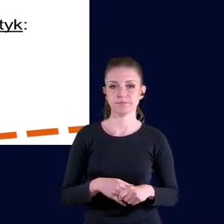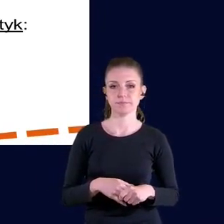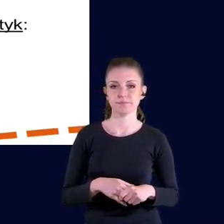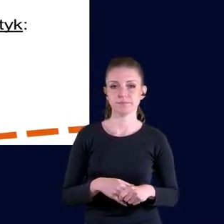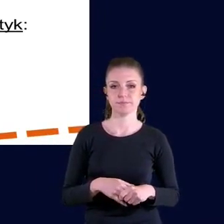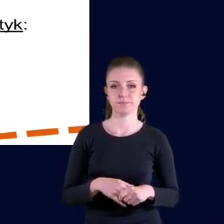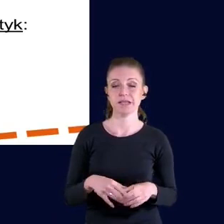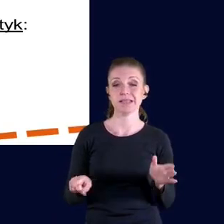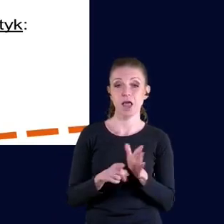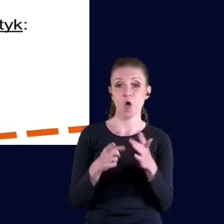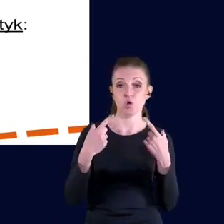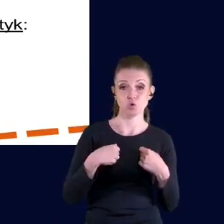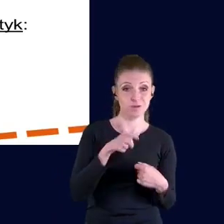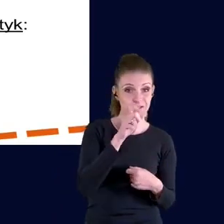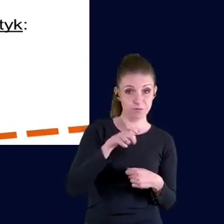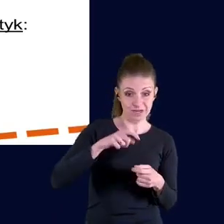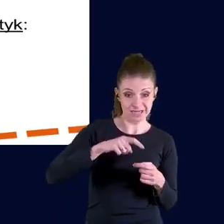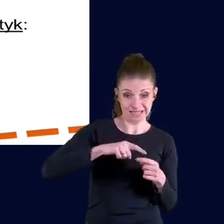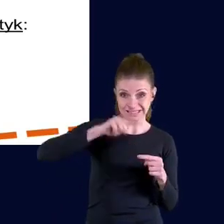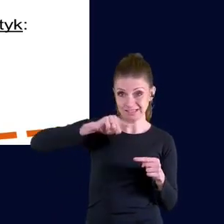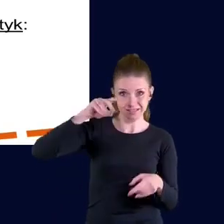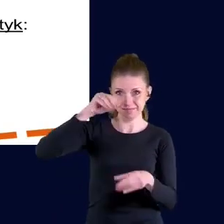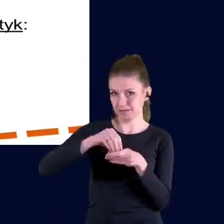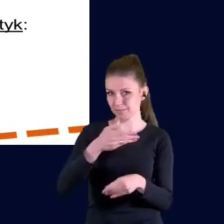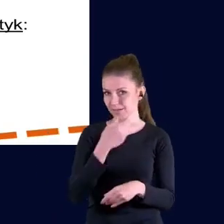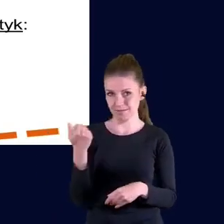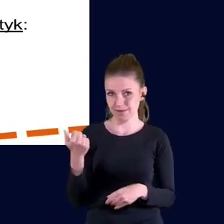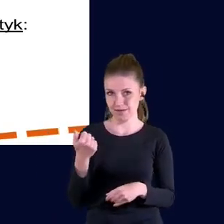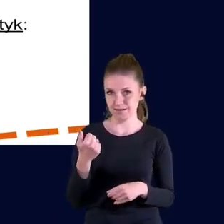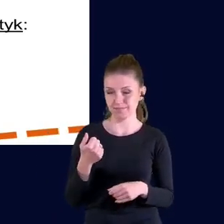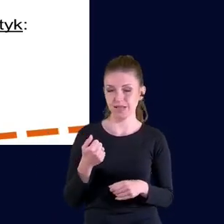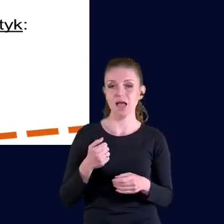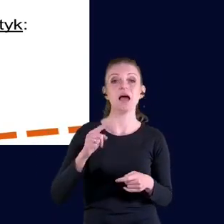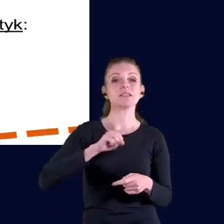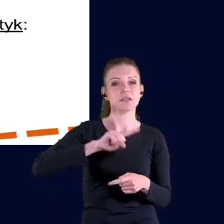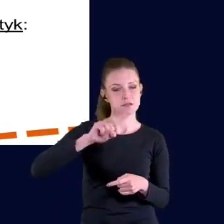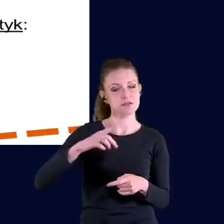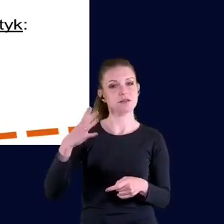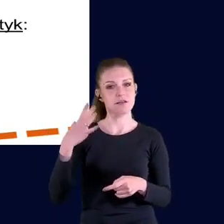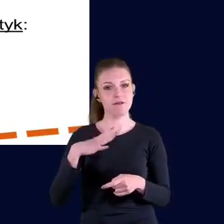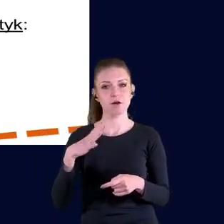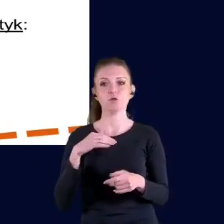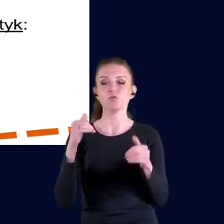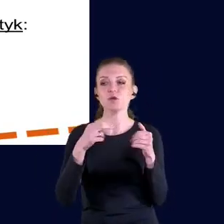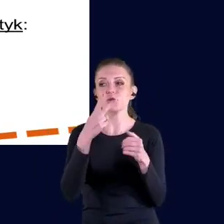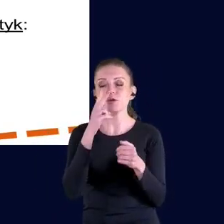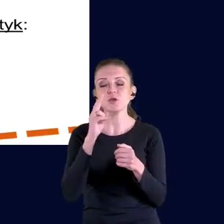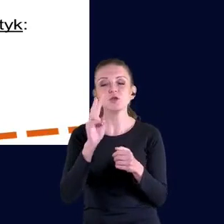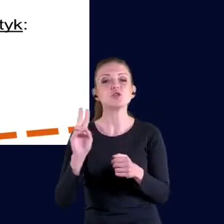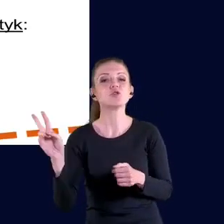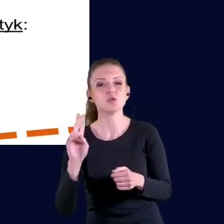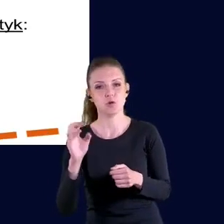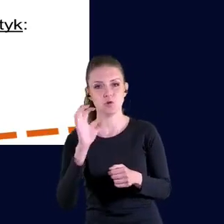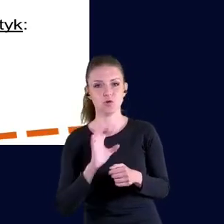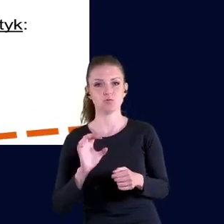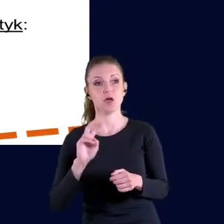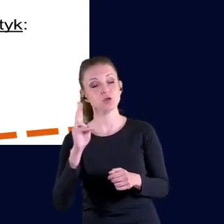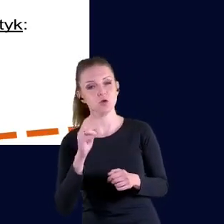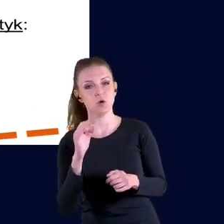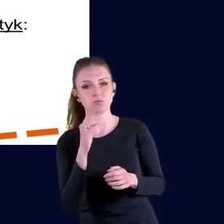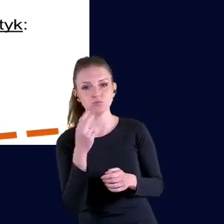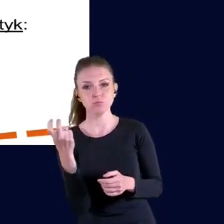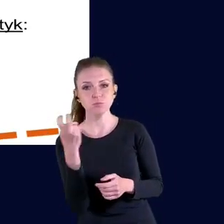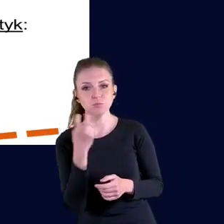posiadają statystyk statystyki umożliwiają wygląd to Kto jest odbiorcą naszych osób oraz kiedy